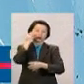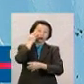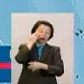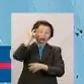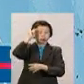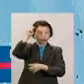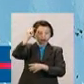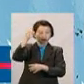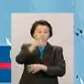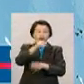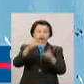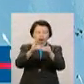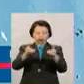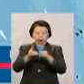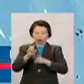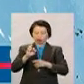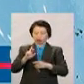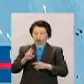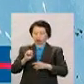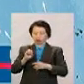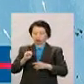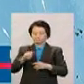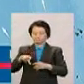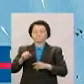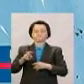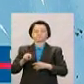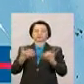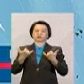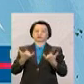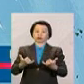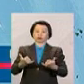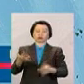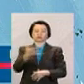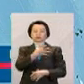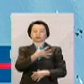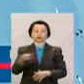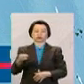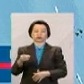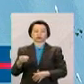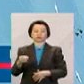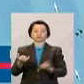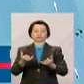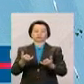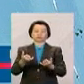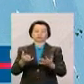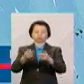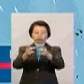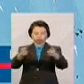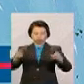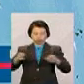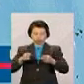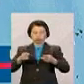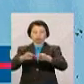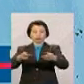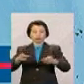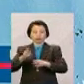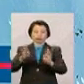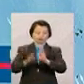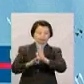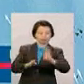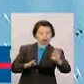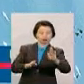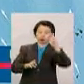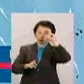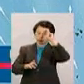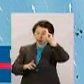Terengganu dan juga daerah Rompin untuk Pahang ketika ini. Selain daripada itu juga, jajahan-jajahan di bahagian barat negeri